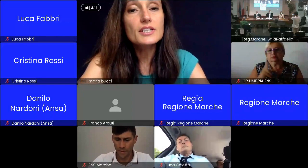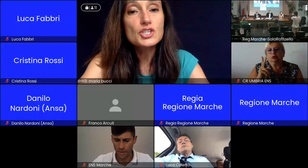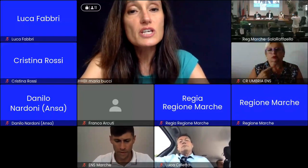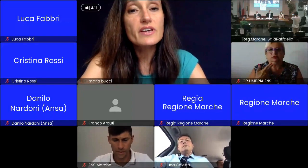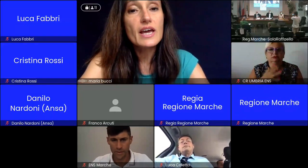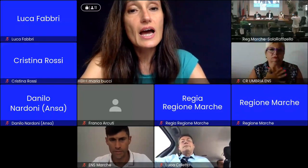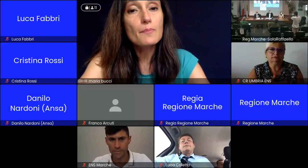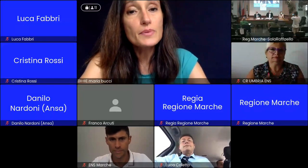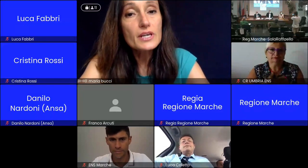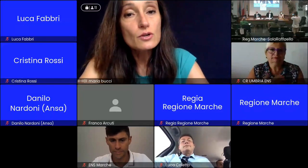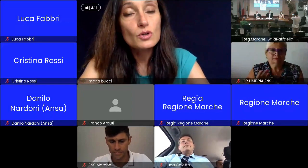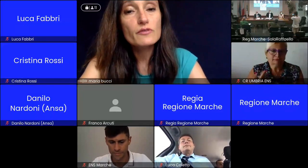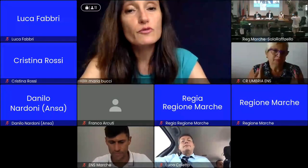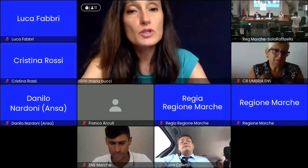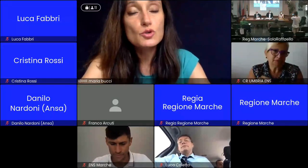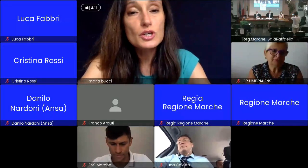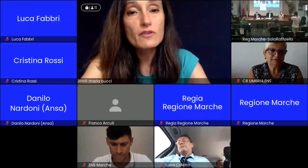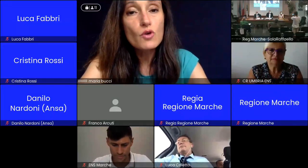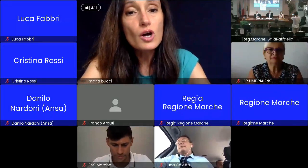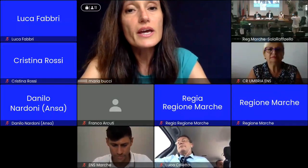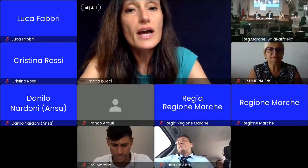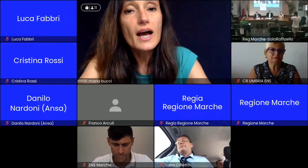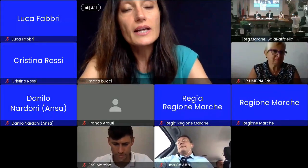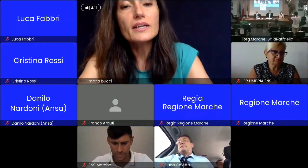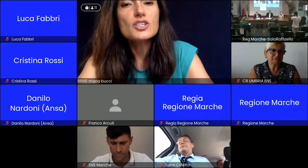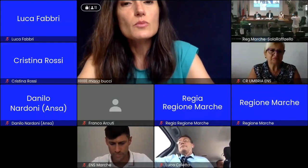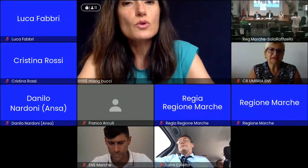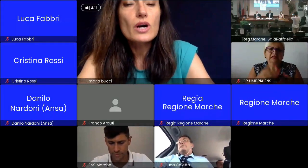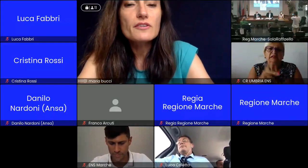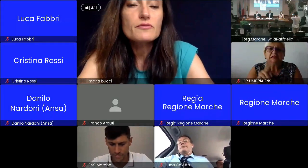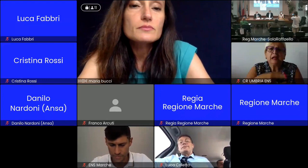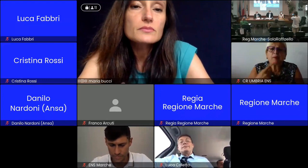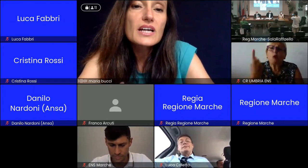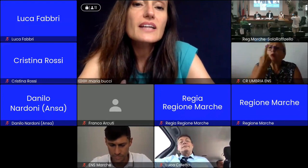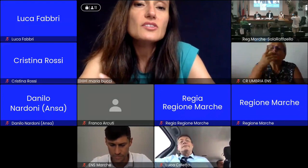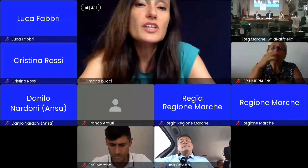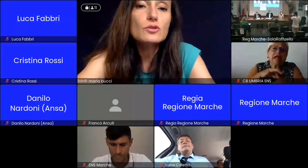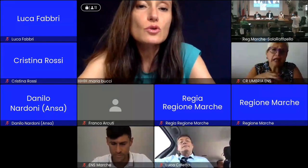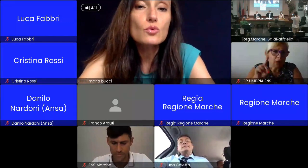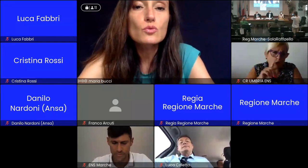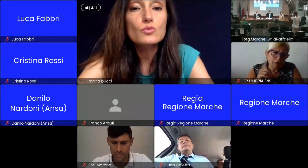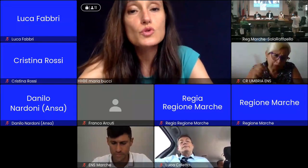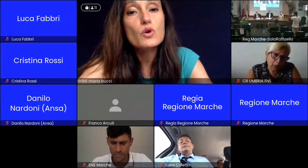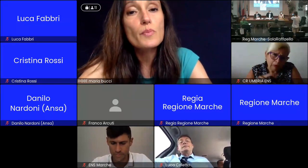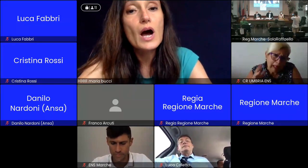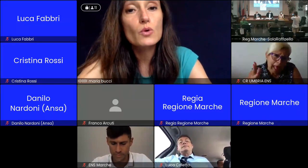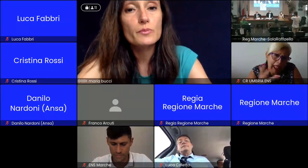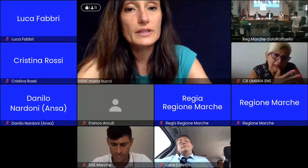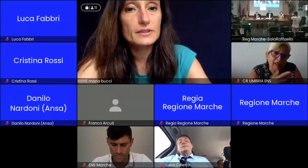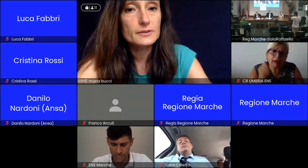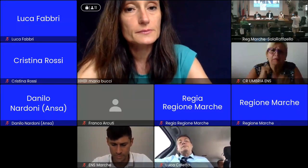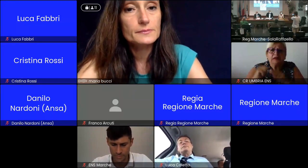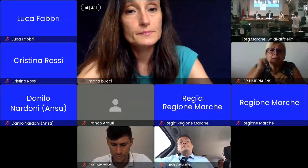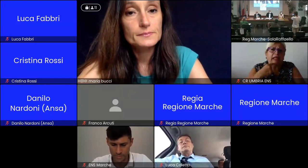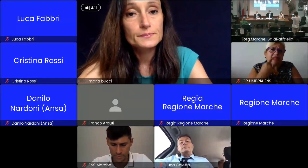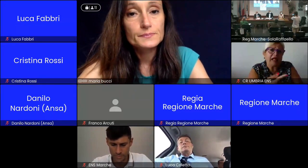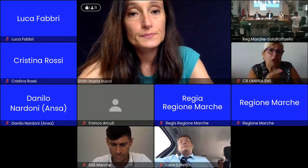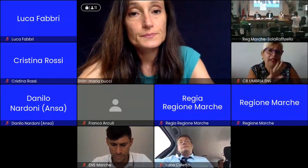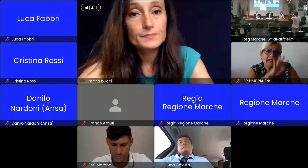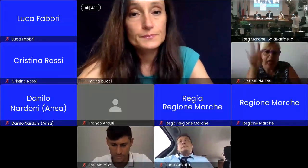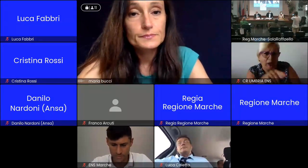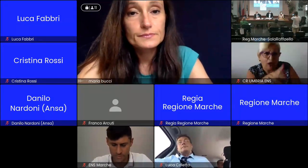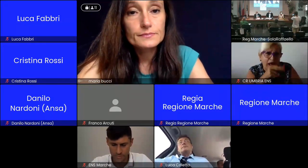appieno e di ricevere appieno le informazioni che vuole, anche diciamo, garantendo un suo